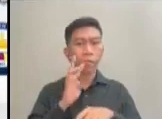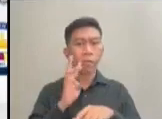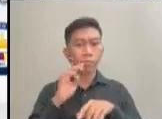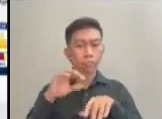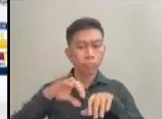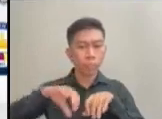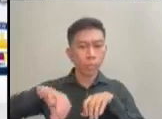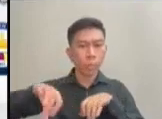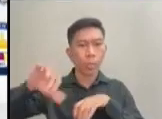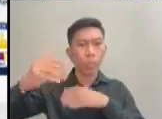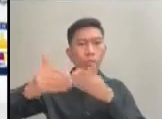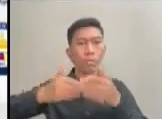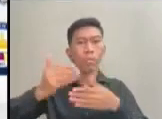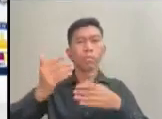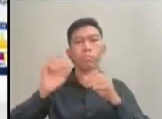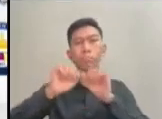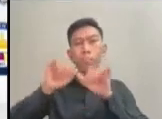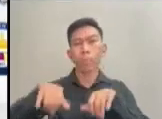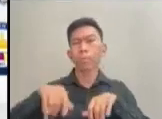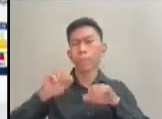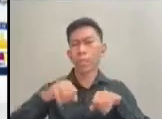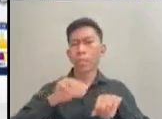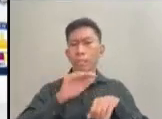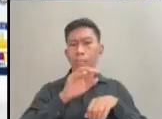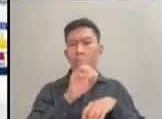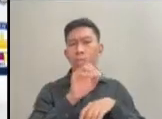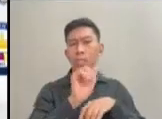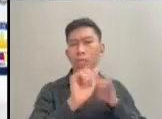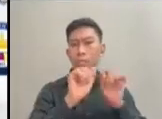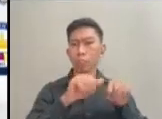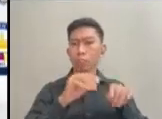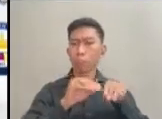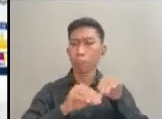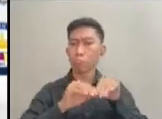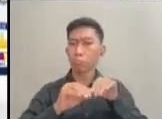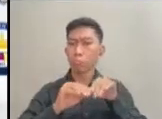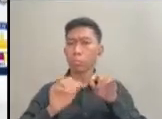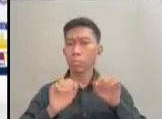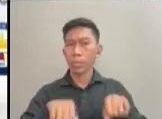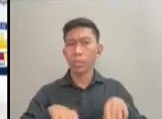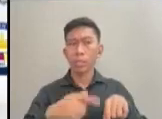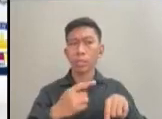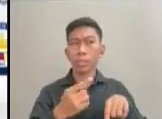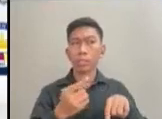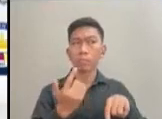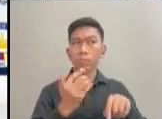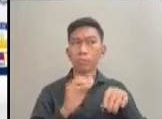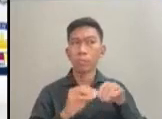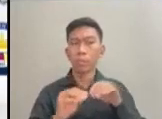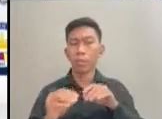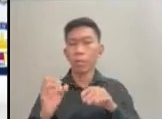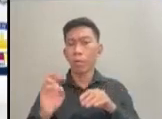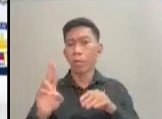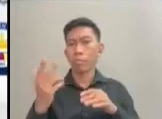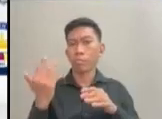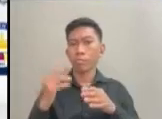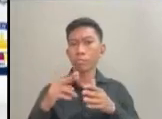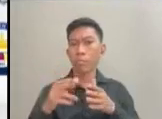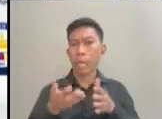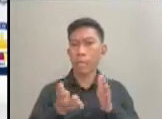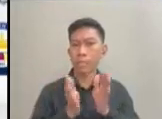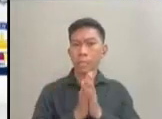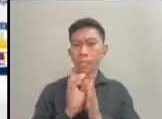high-value crops, you know, na pwedeng itanim doon. Or pwede kami mag-request sa DOLE, baka mayroon din kasi